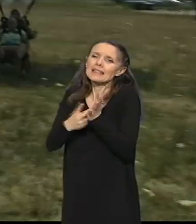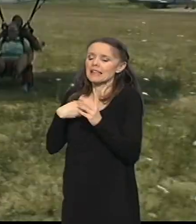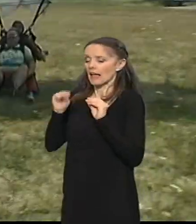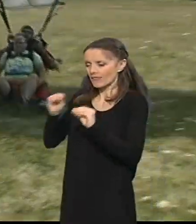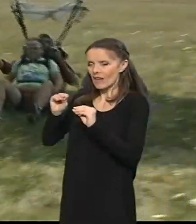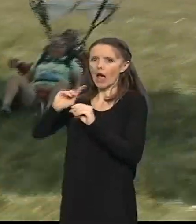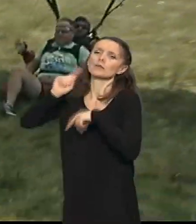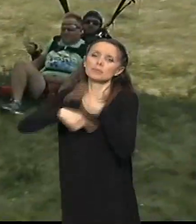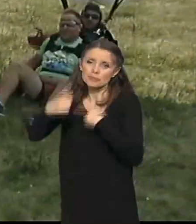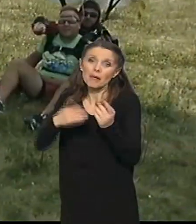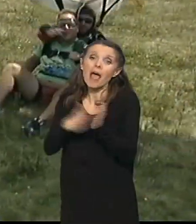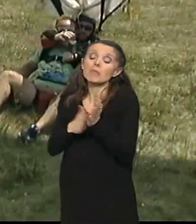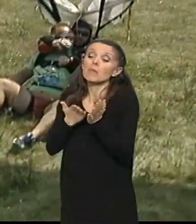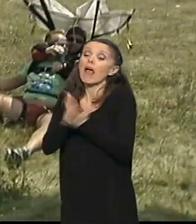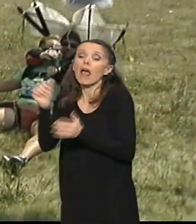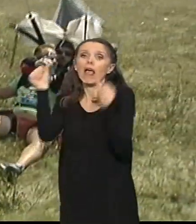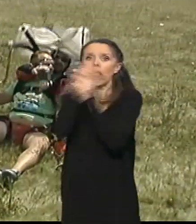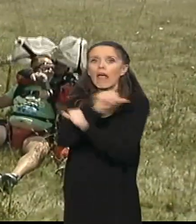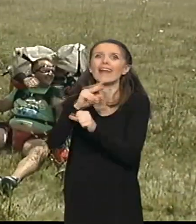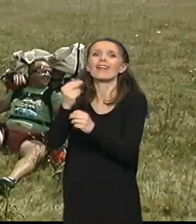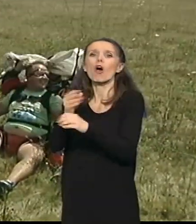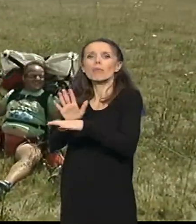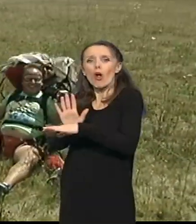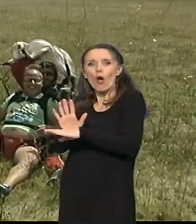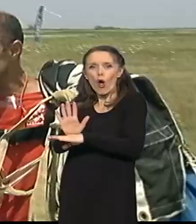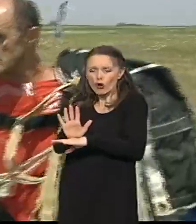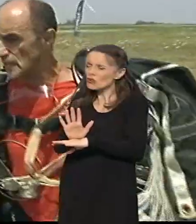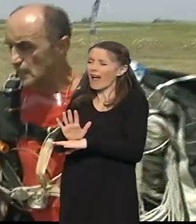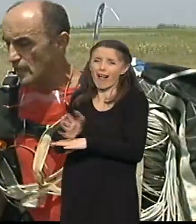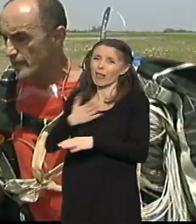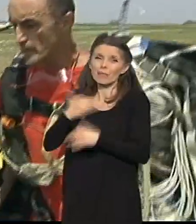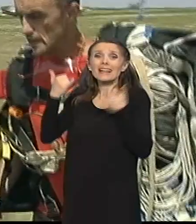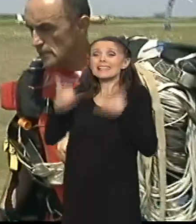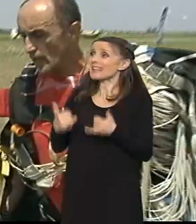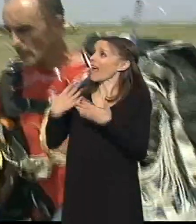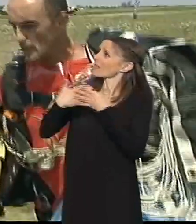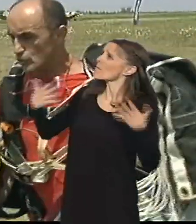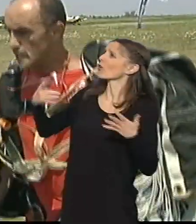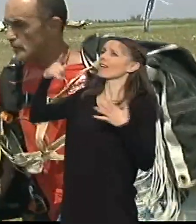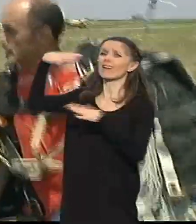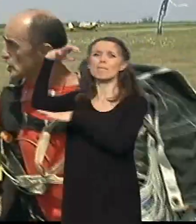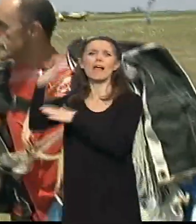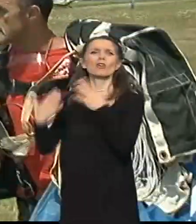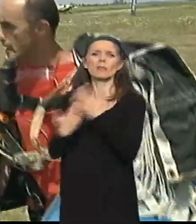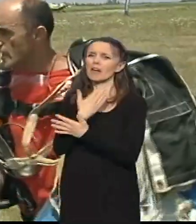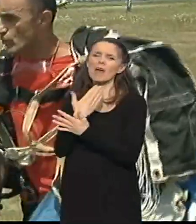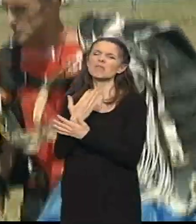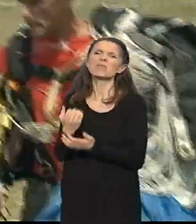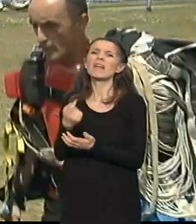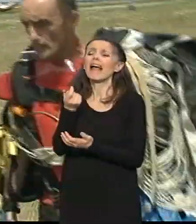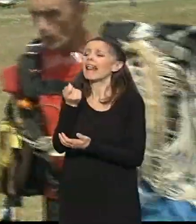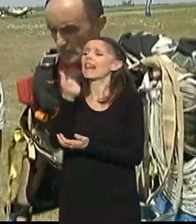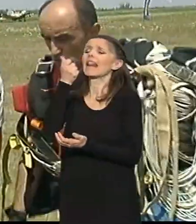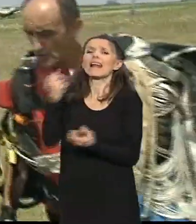kočenje padobrana pred samo prizemljenje. Ali su u stvari vrlo retke te situacije sada da ljudi imaju teška prizemljenja. Ako